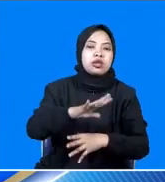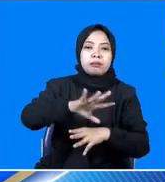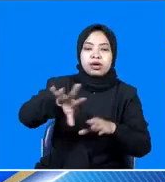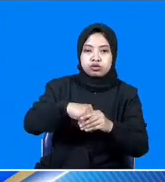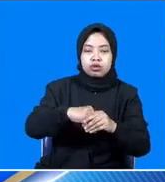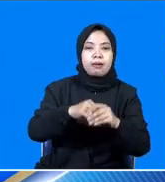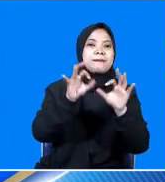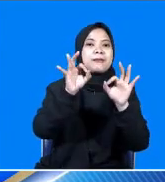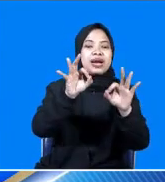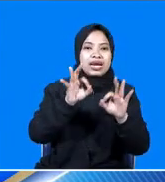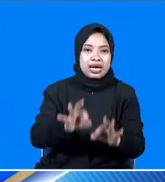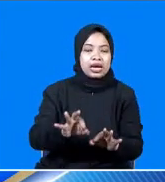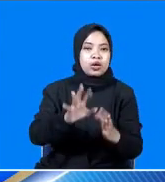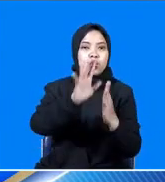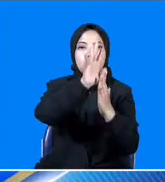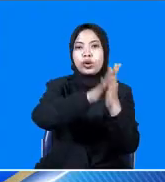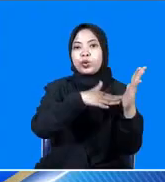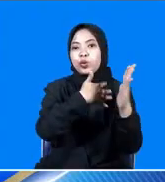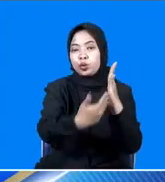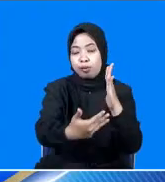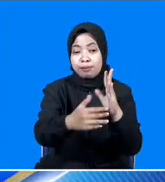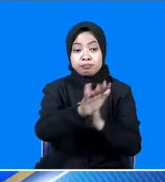pendidikan Kurikulum Prodi mereka